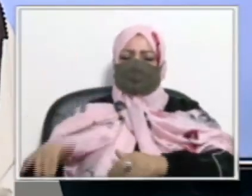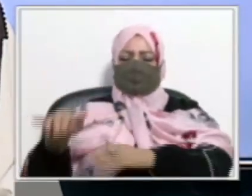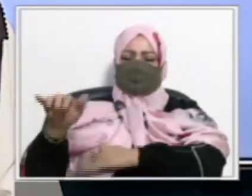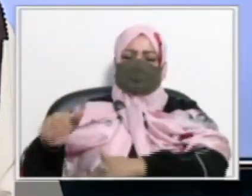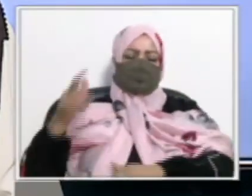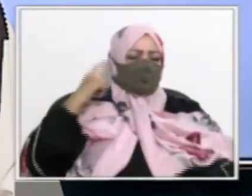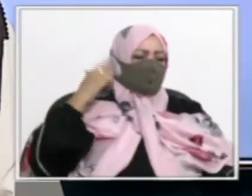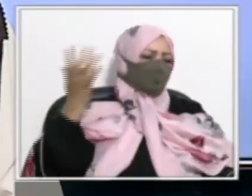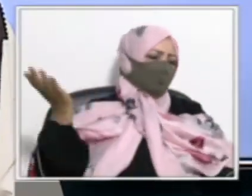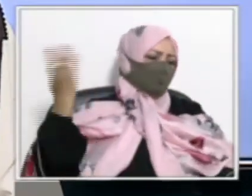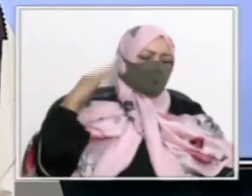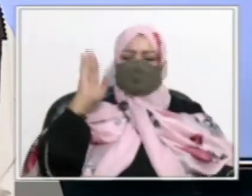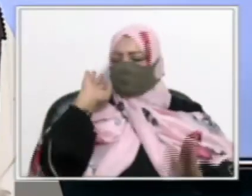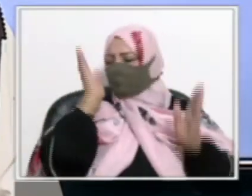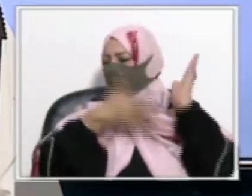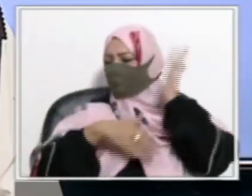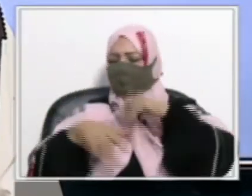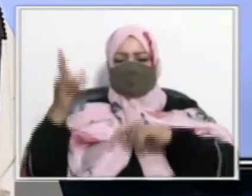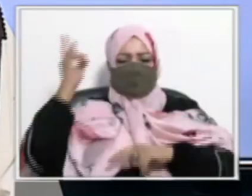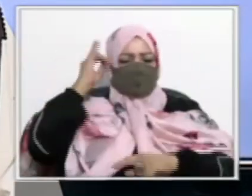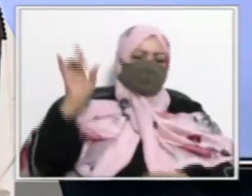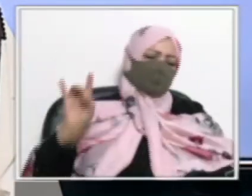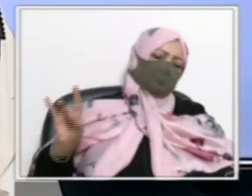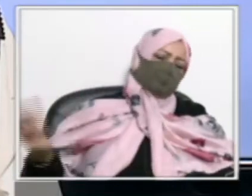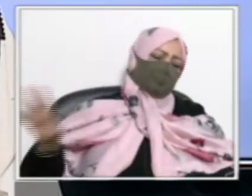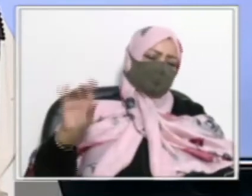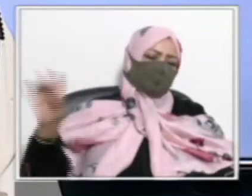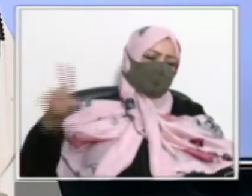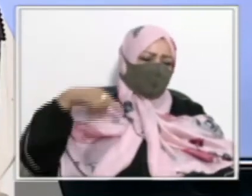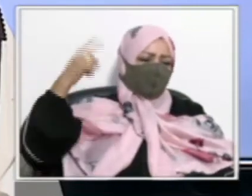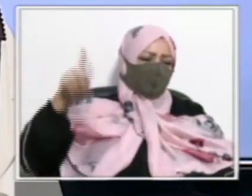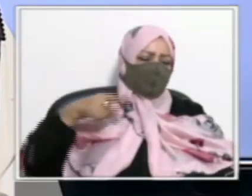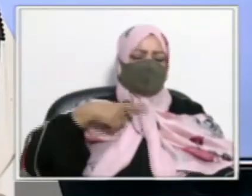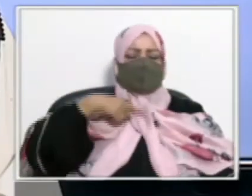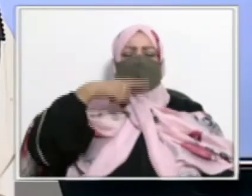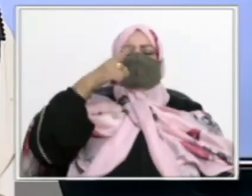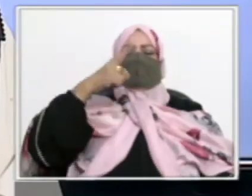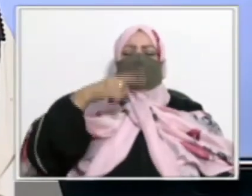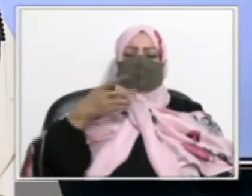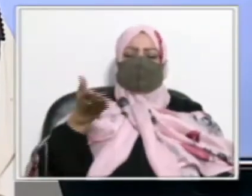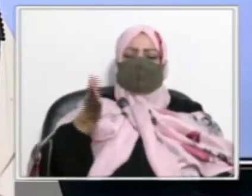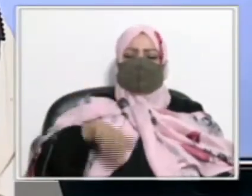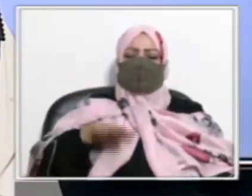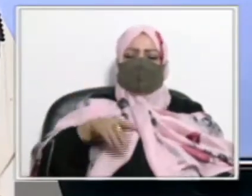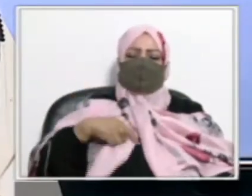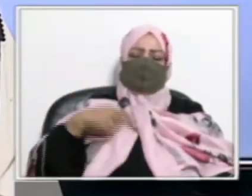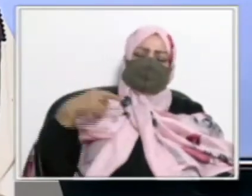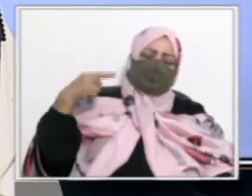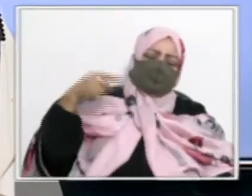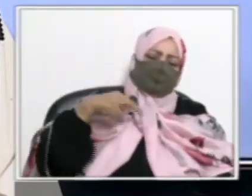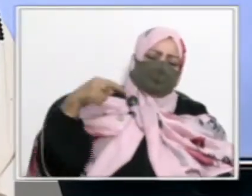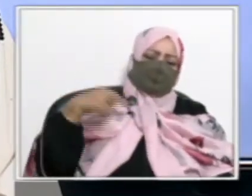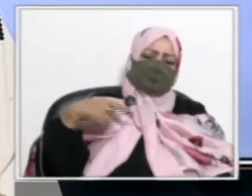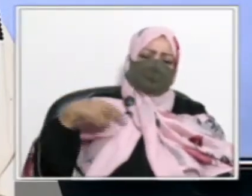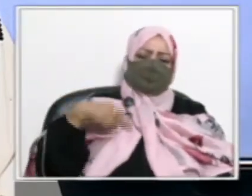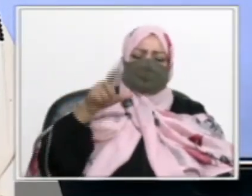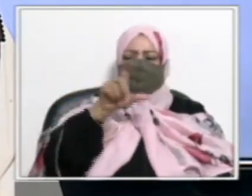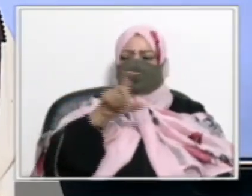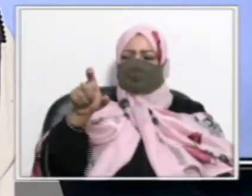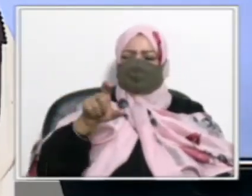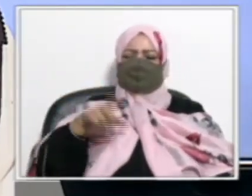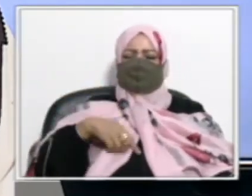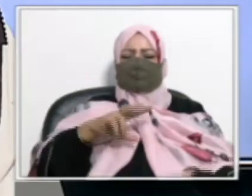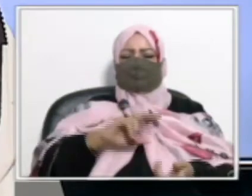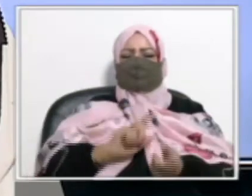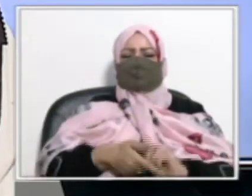كنت مسلما وها أنت تشعر بمشقة الموت وخروج الموت وعظمتها، يقول لا ربي عدل فيك، هذه